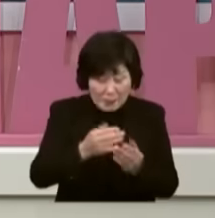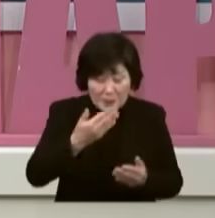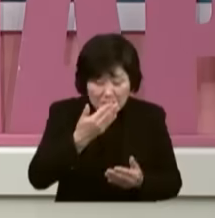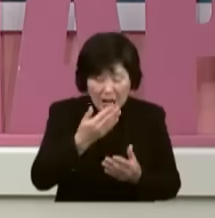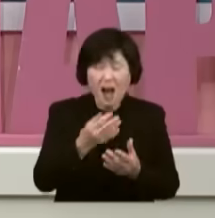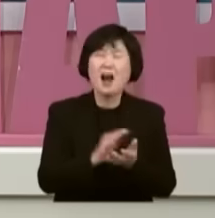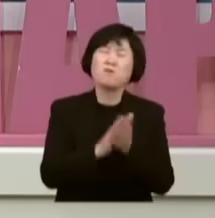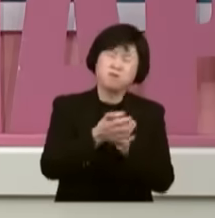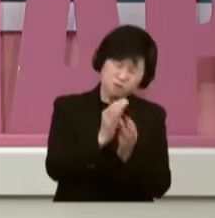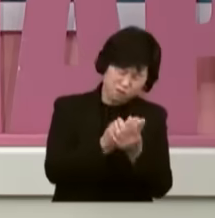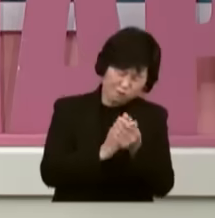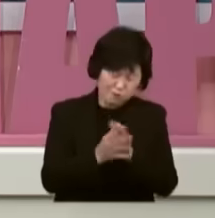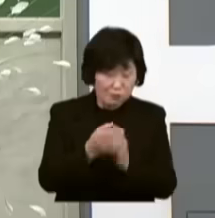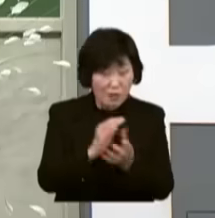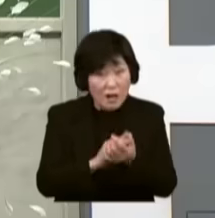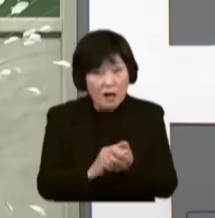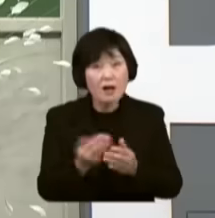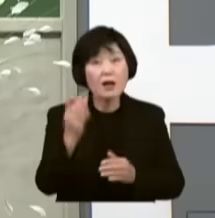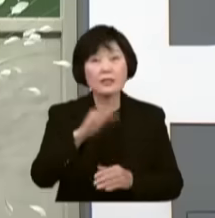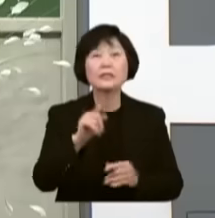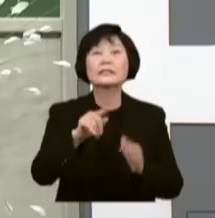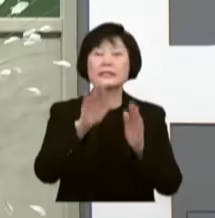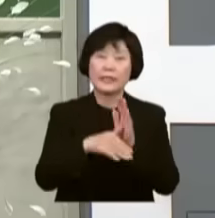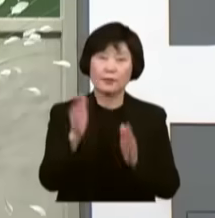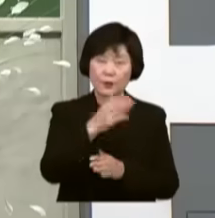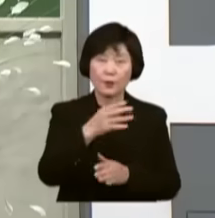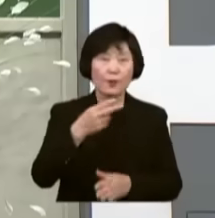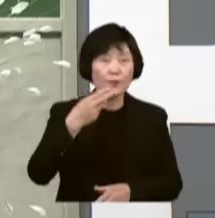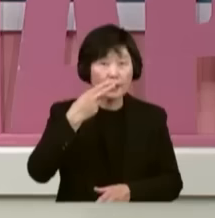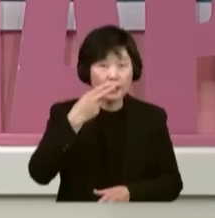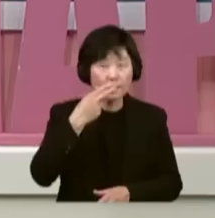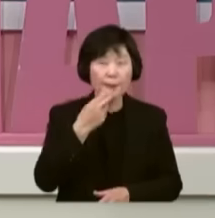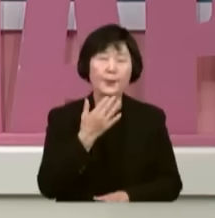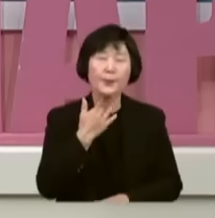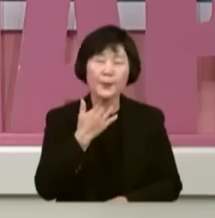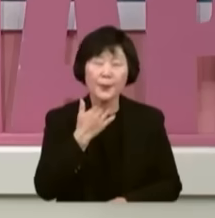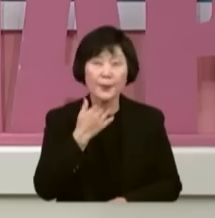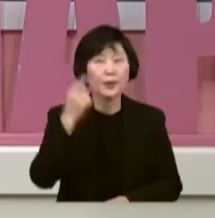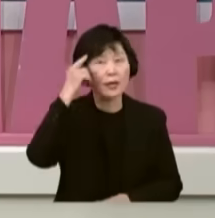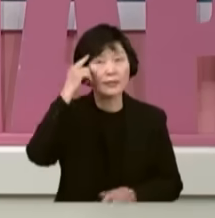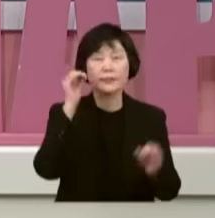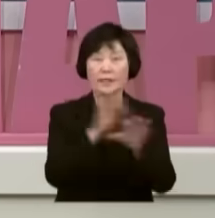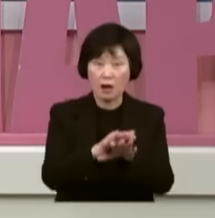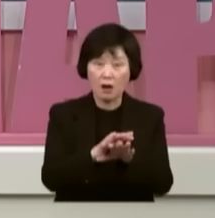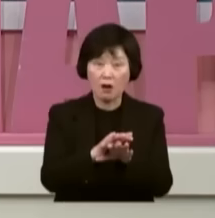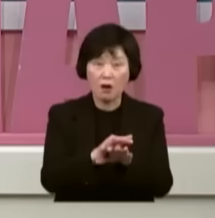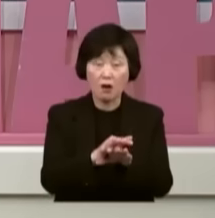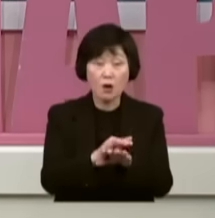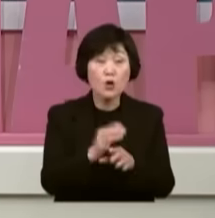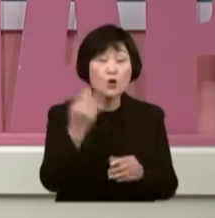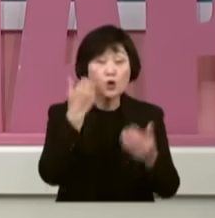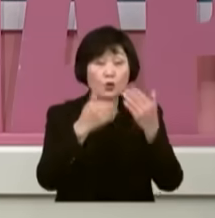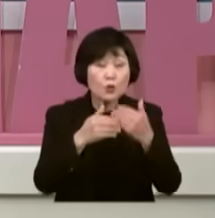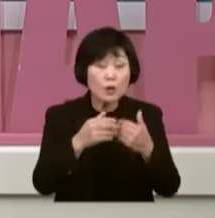그때부터 담배 생각이 전혀 안 나고 엘리베이터 이렇게 탔는데 어떤 분이 이렇게 타면서 담배 냄새 나면 나도 모르게 뒤돌아서게